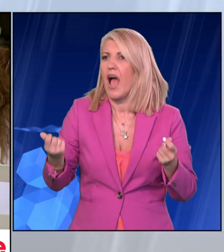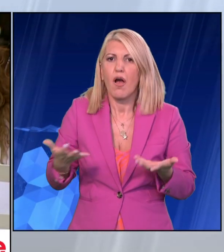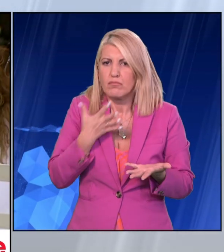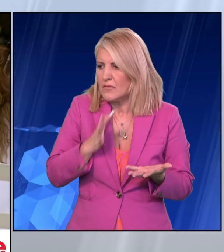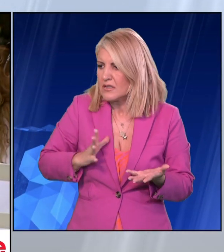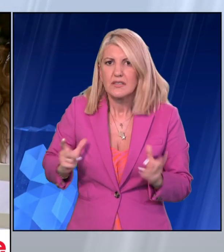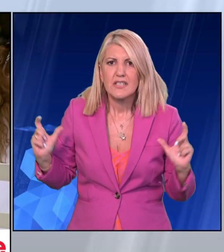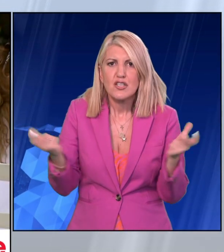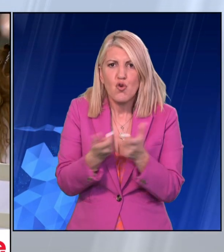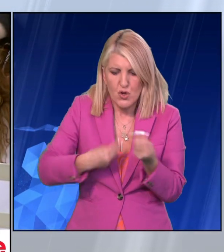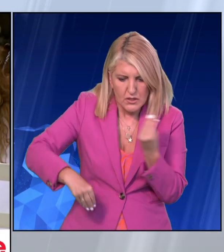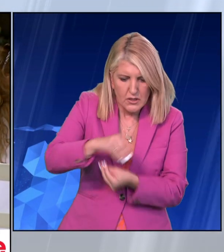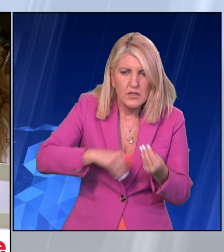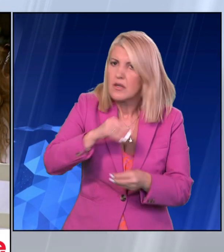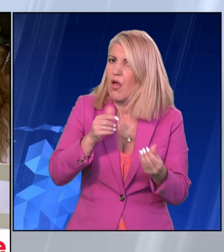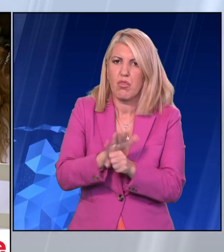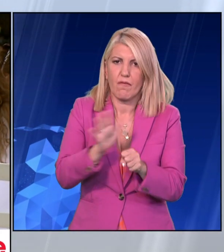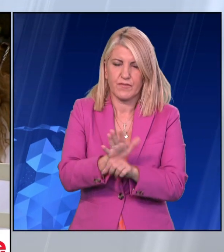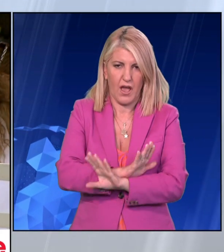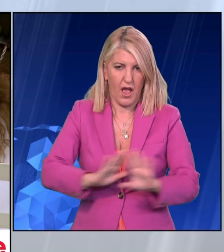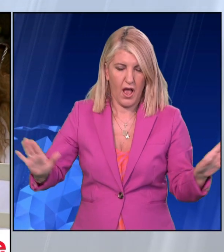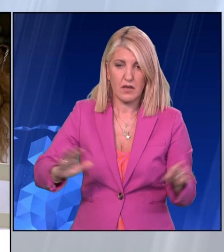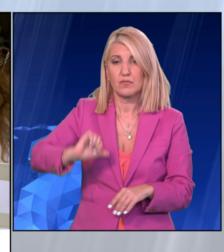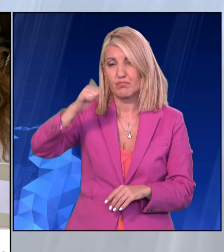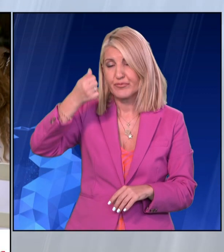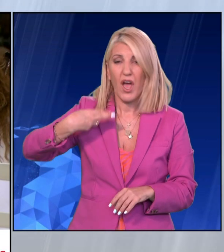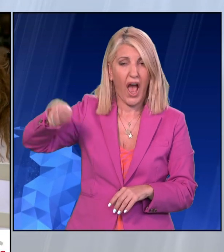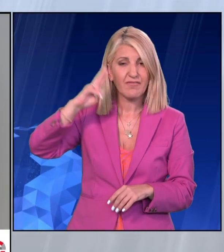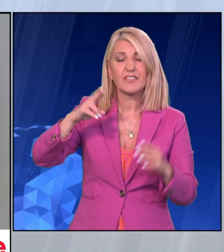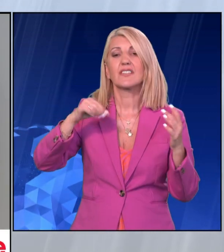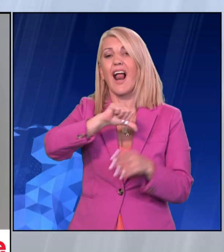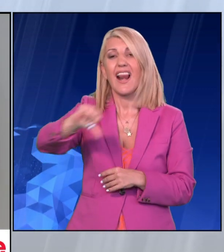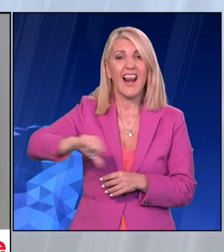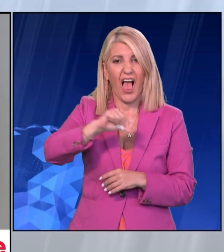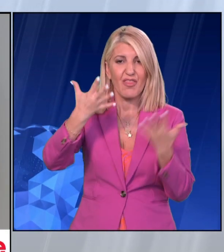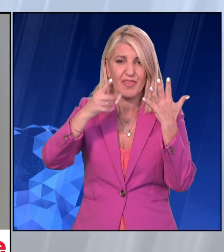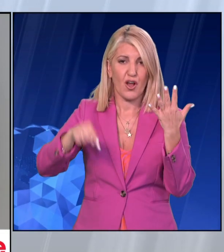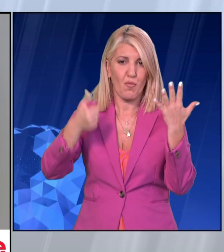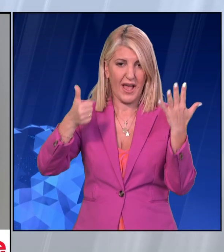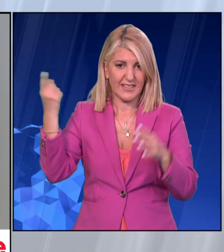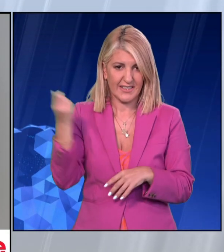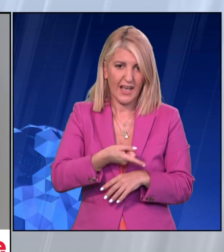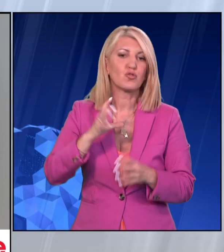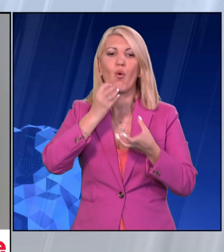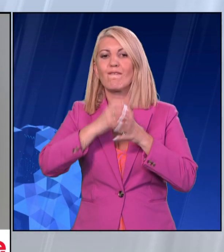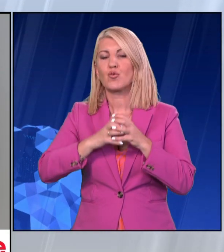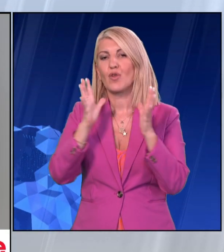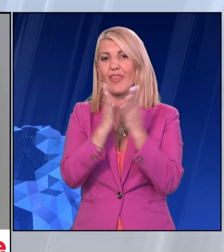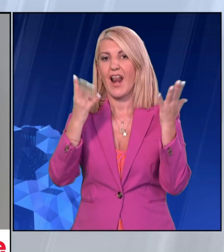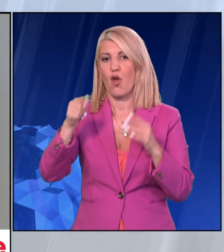την Ελστάτ, πρωταθλητές στις αυξήσεις αναδεικνύονται. Τα έλαια και τα λίπη με 10,6%, τα φρούτα με 19,4%, τα λαχανικά